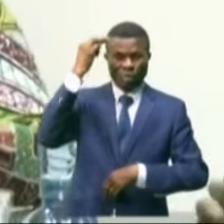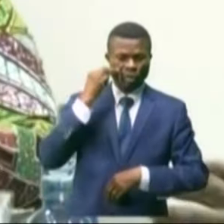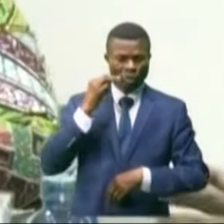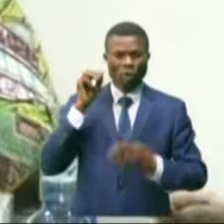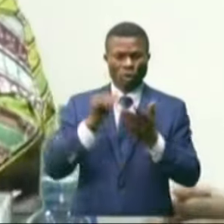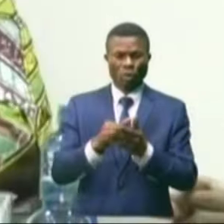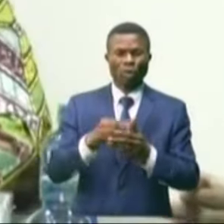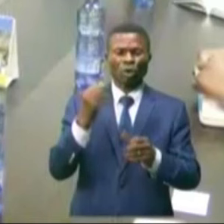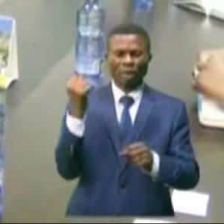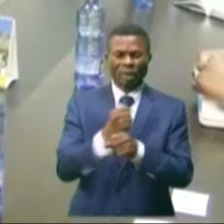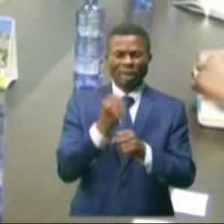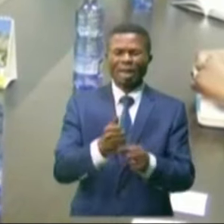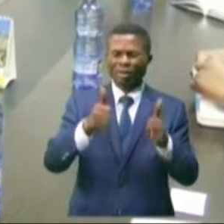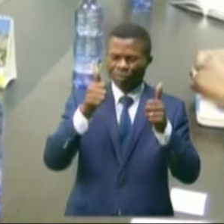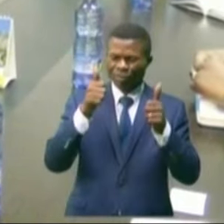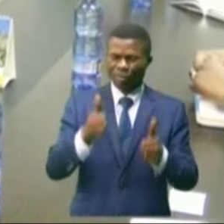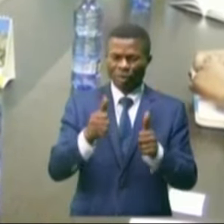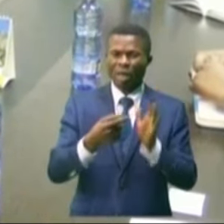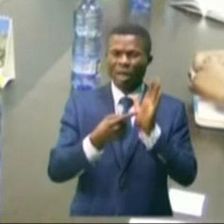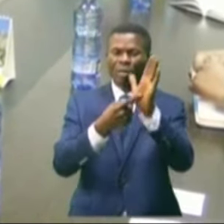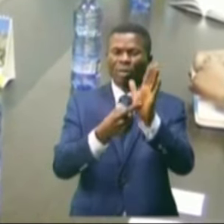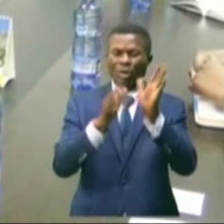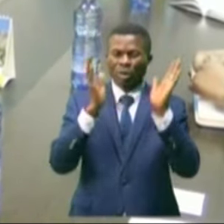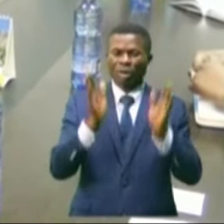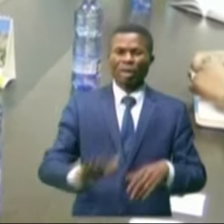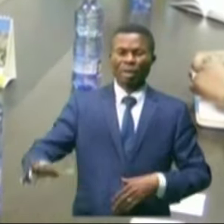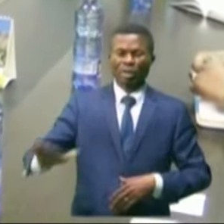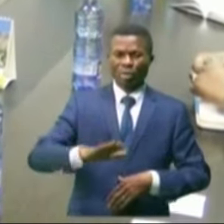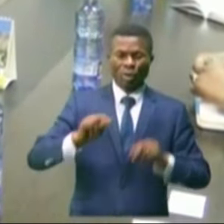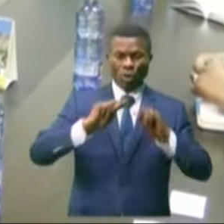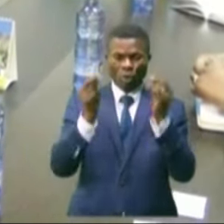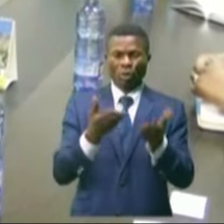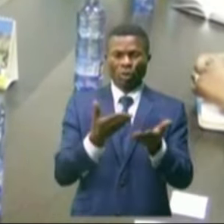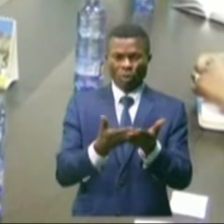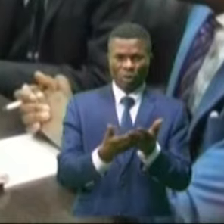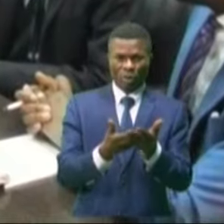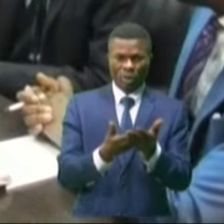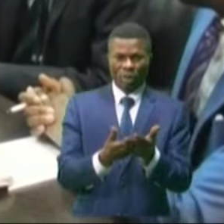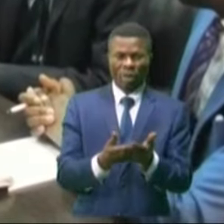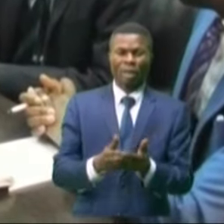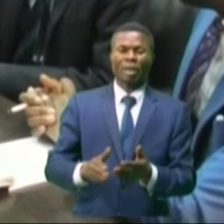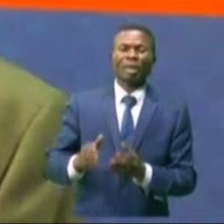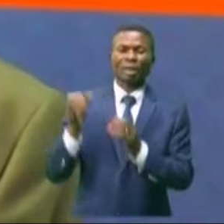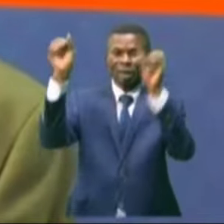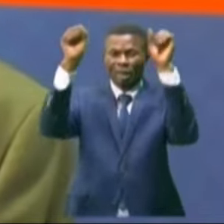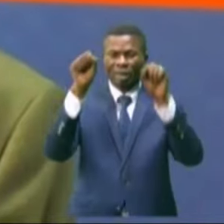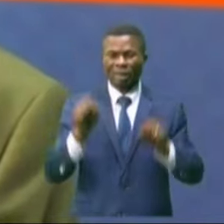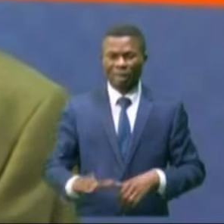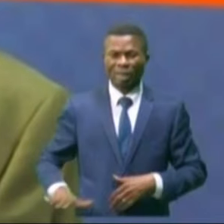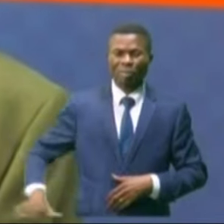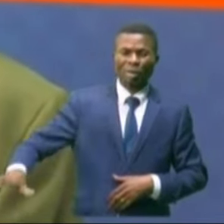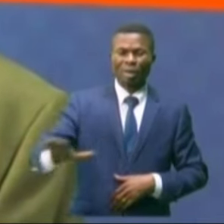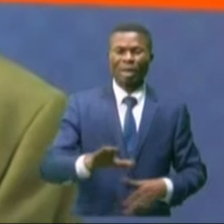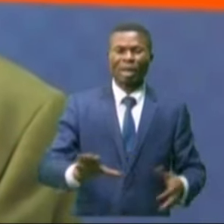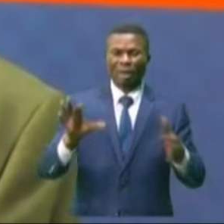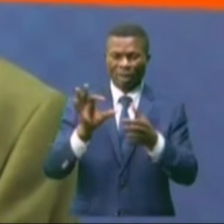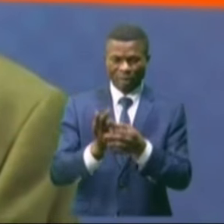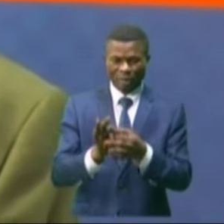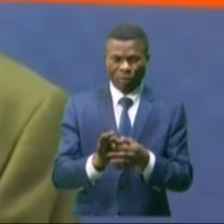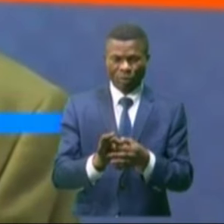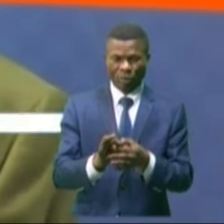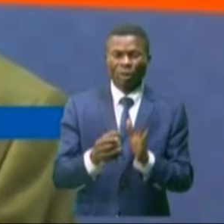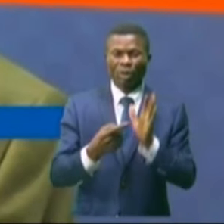parcours élogieux, indique le représentant pays de cette structure du système des Nations Unies. Nous sommes venus pour présenter